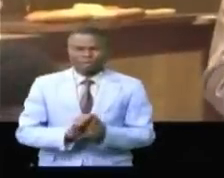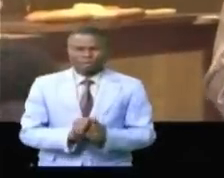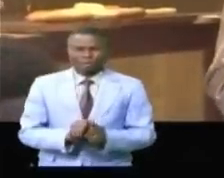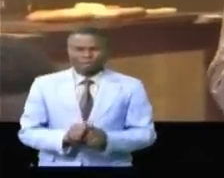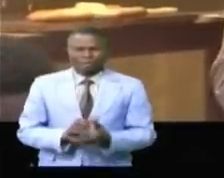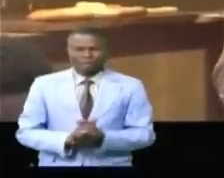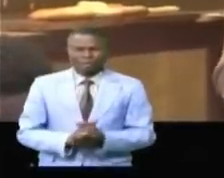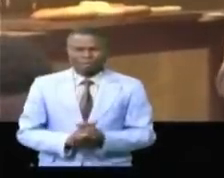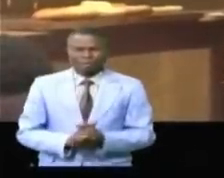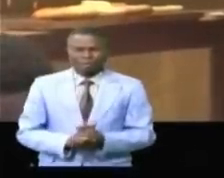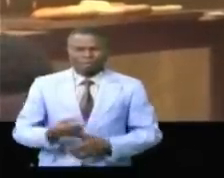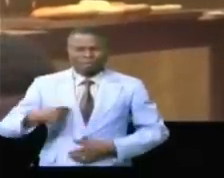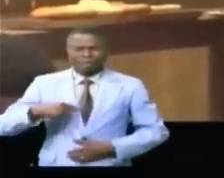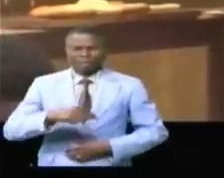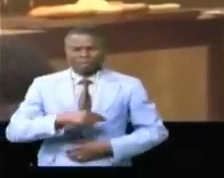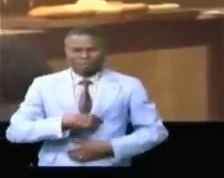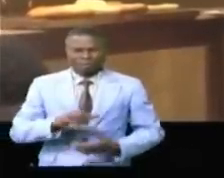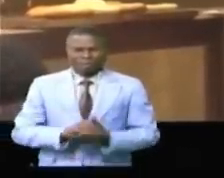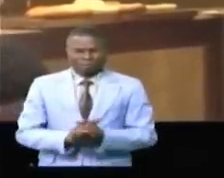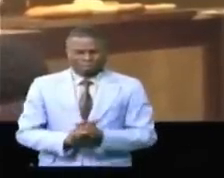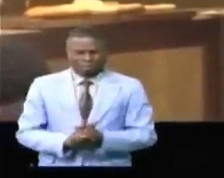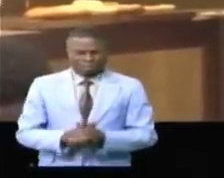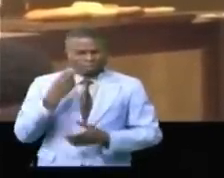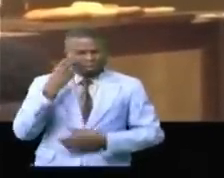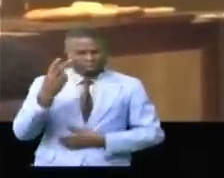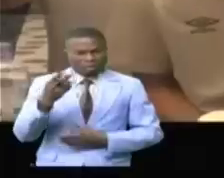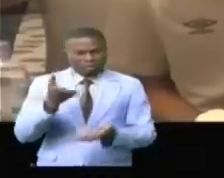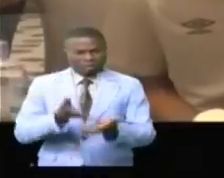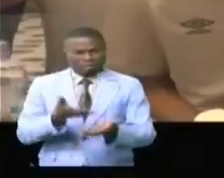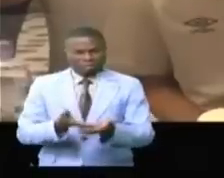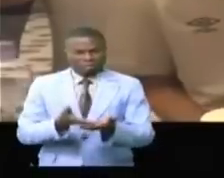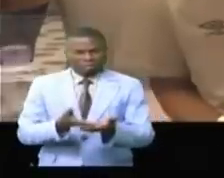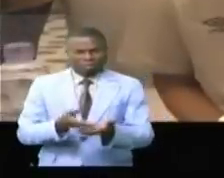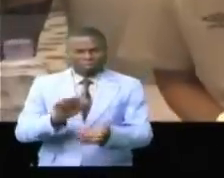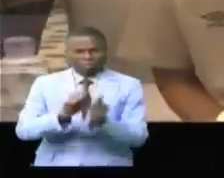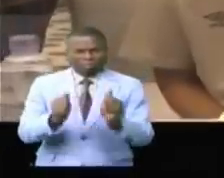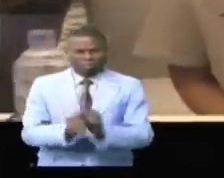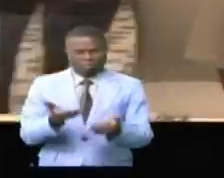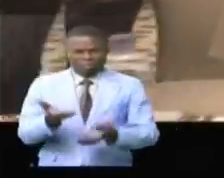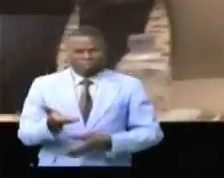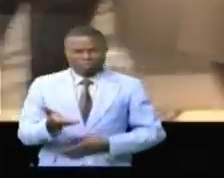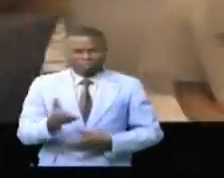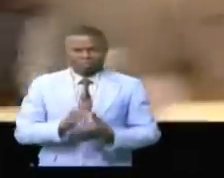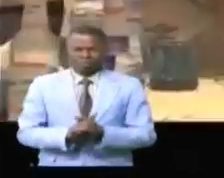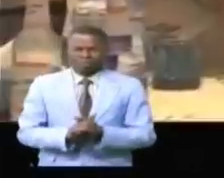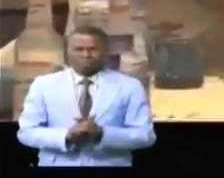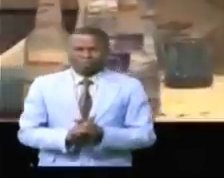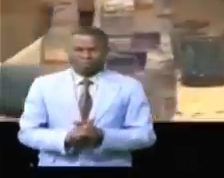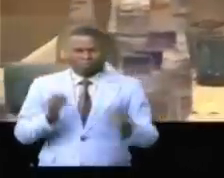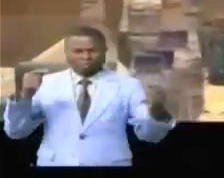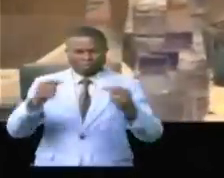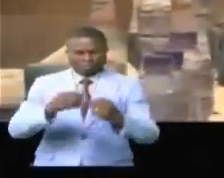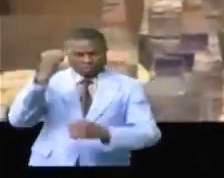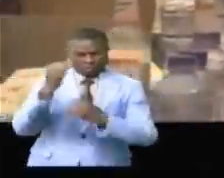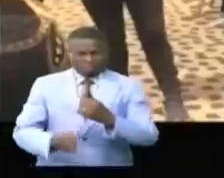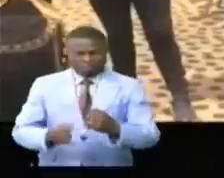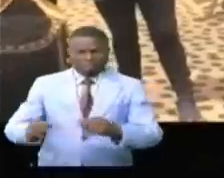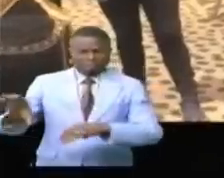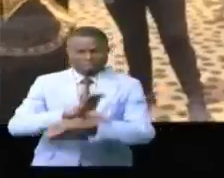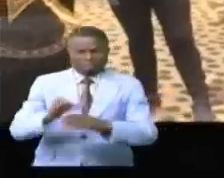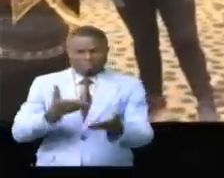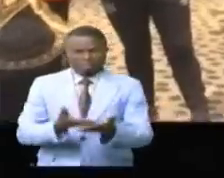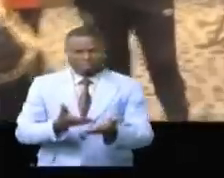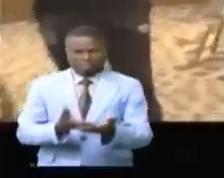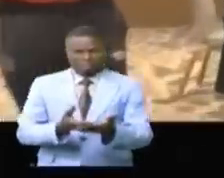parce que ça va nous permettre, en cas de qualification, de renouer en fait avec la phase finale de la CAN.